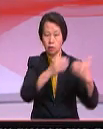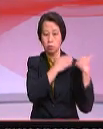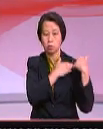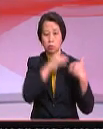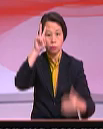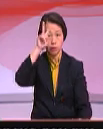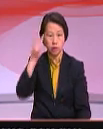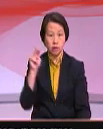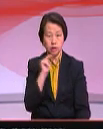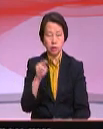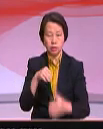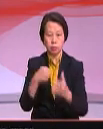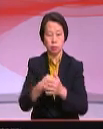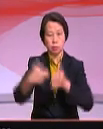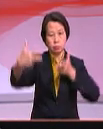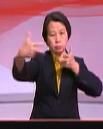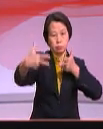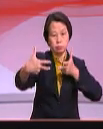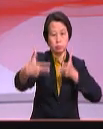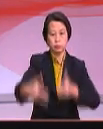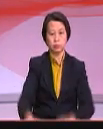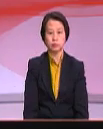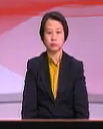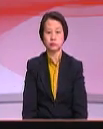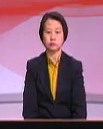Vietnam melalui persidangan video